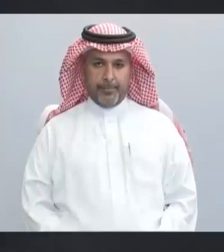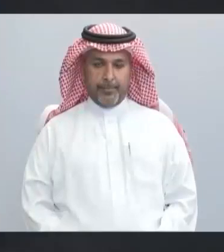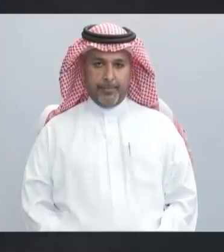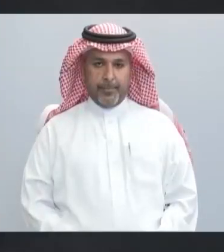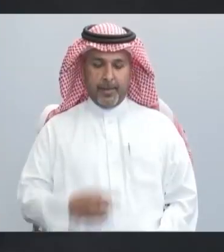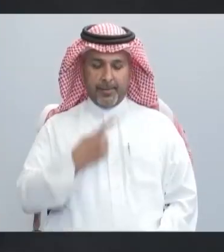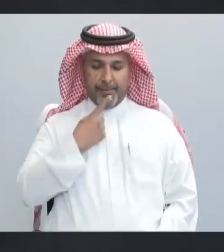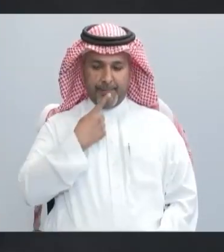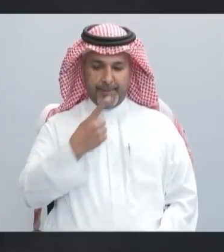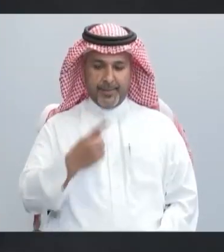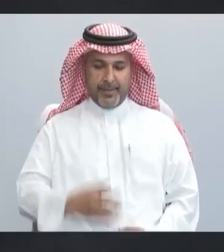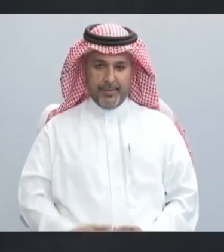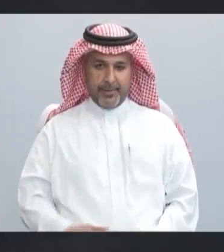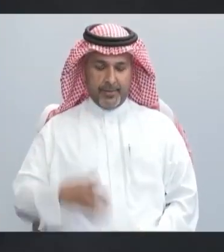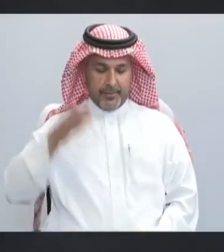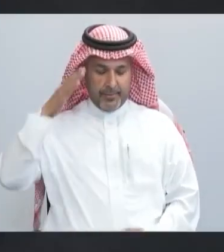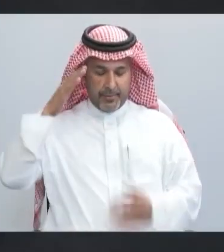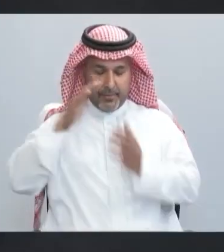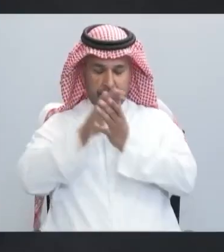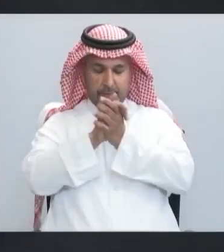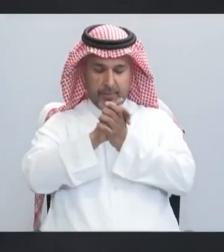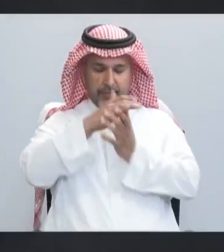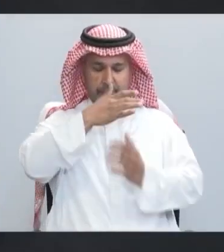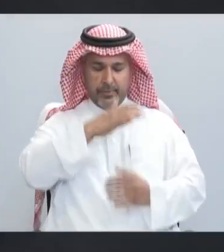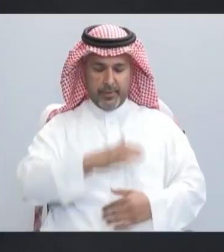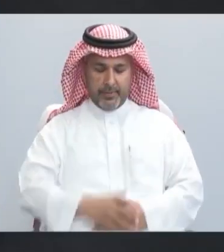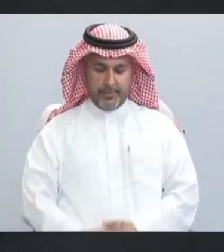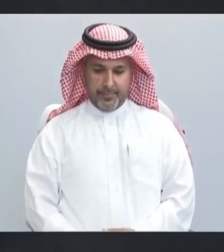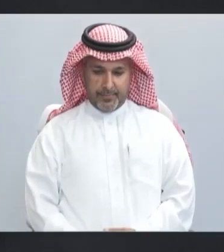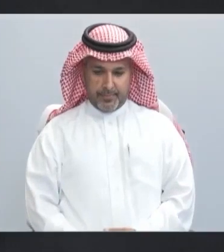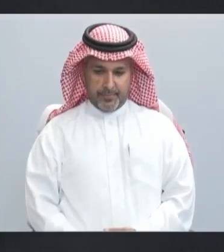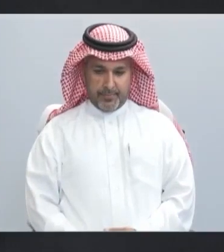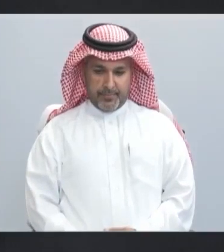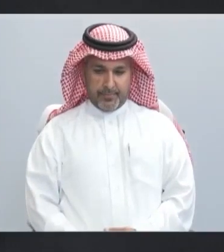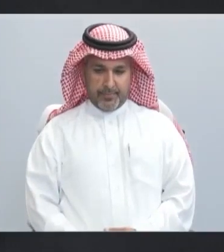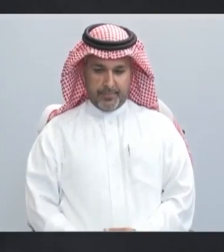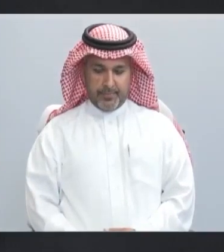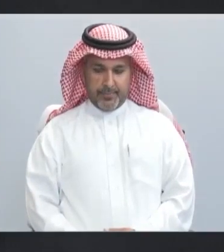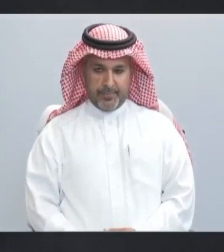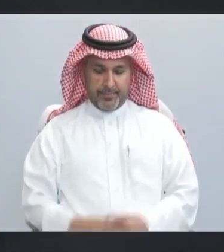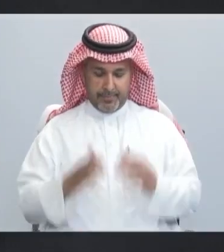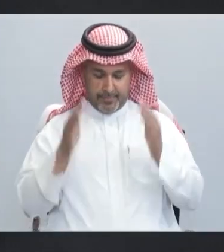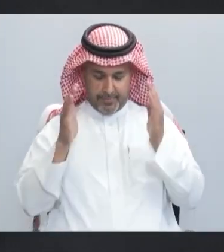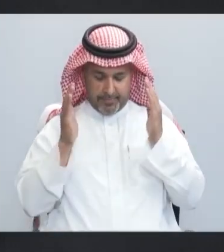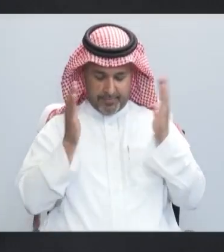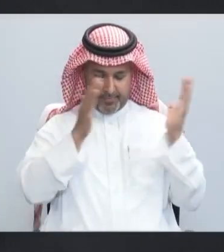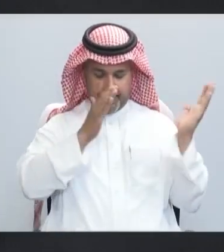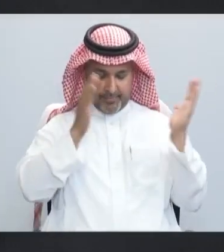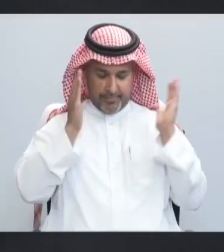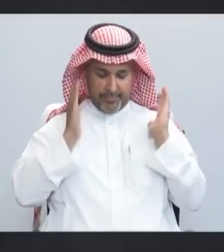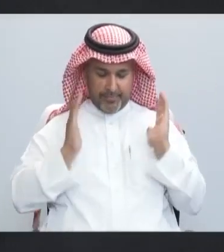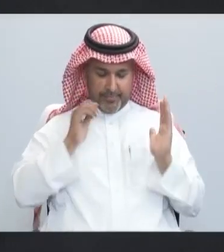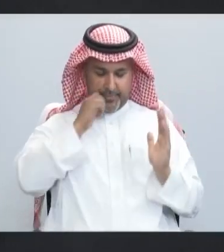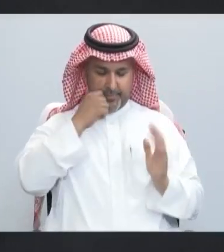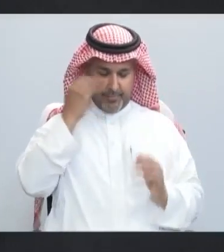بسم الله الرحمن الرحيم والصلاه والسلام على اشرف الانبياء والمرسلين نبينا محمد وعلى اله وصحبه وسلم تسليما كثيرا اهلا وسهلا اعزائي الطلاب